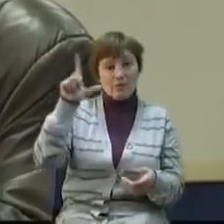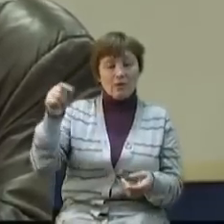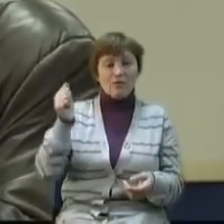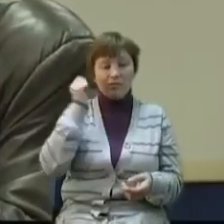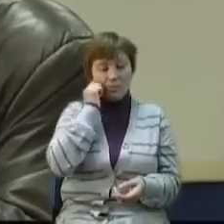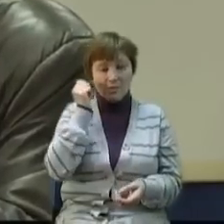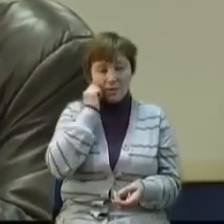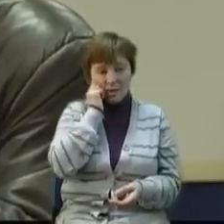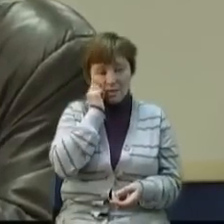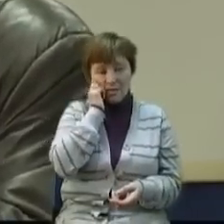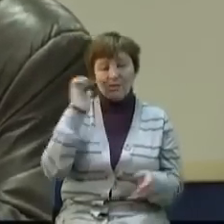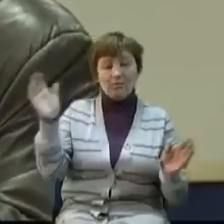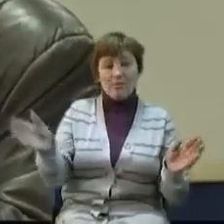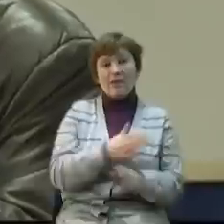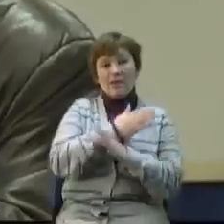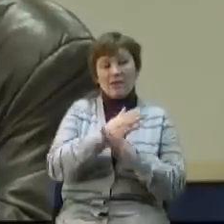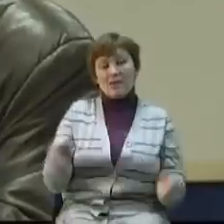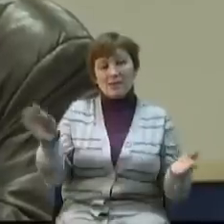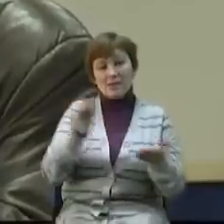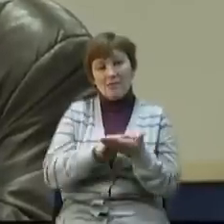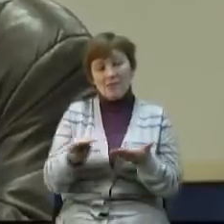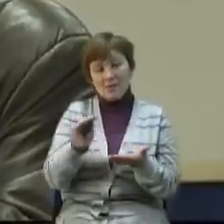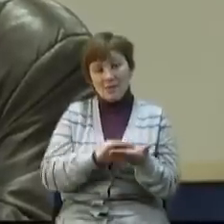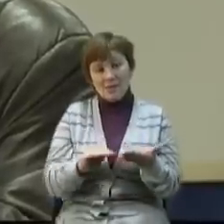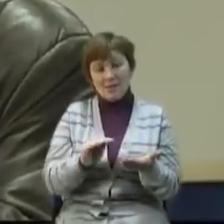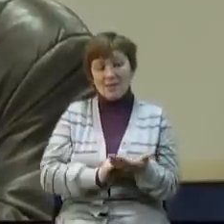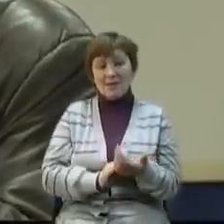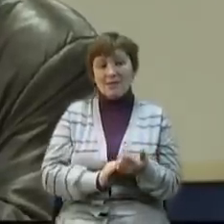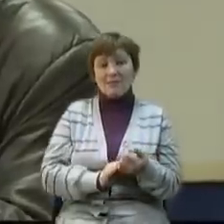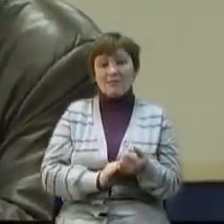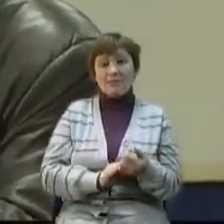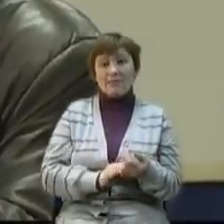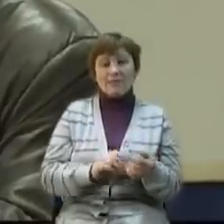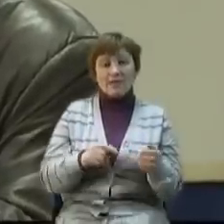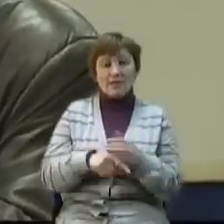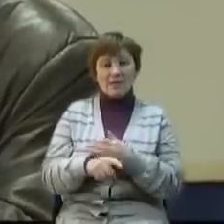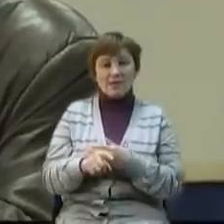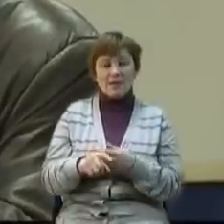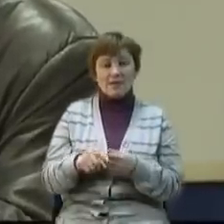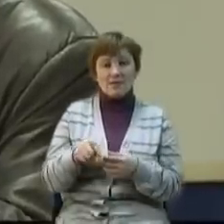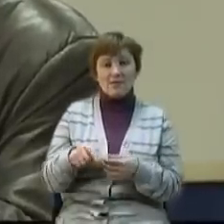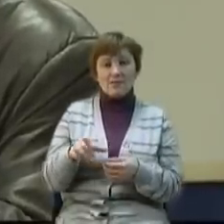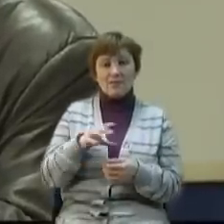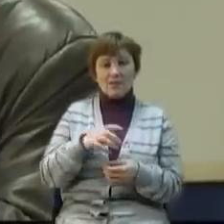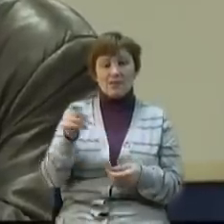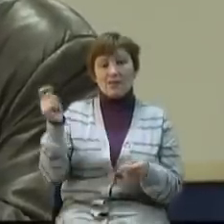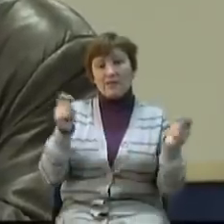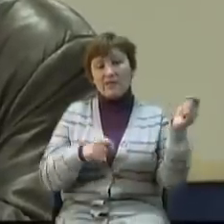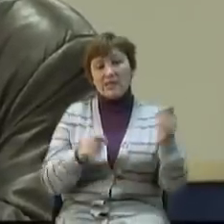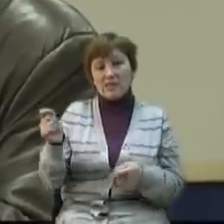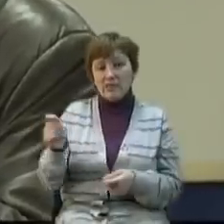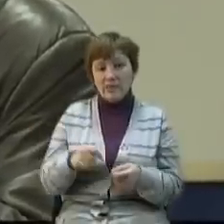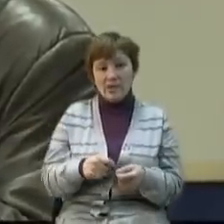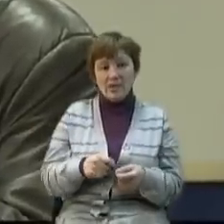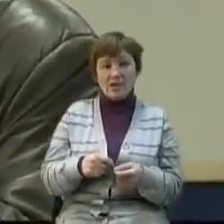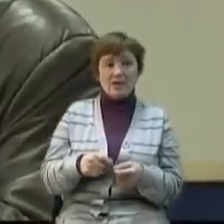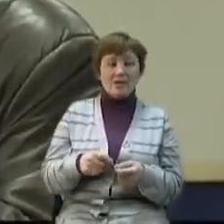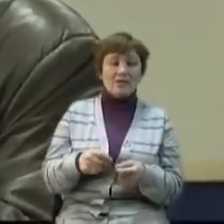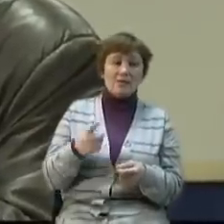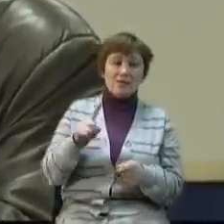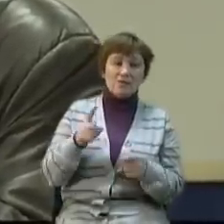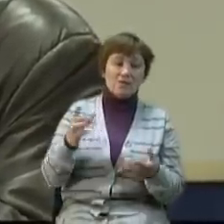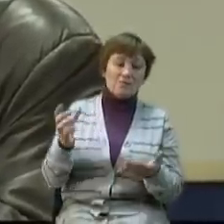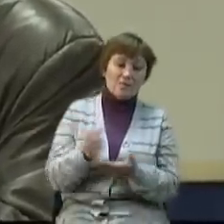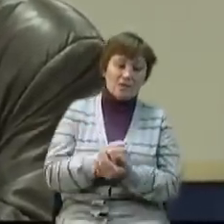начал заниматься творчеством, вспомнил, что я песни писал. Сначала здесь побыл на каких-то фестивалях, что-то